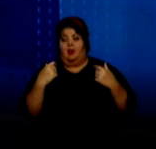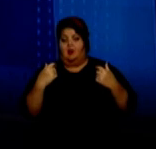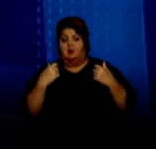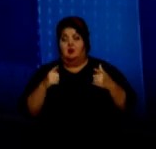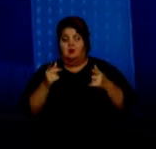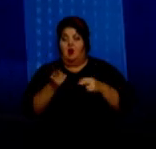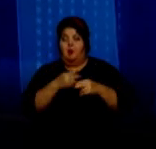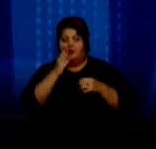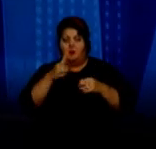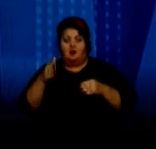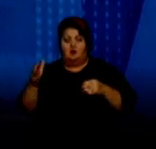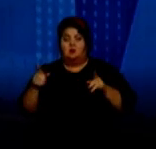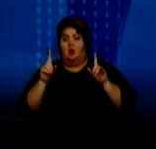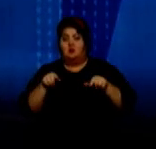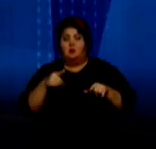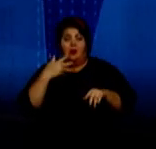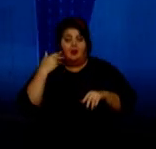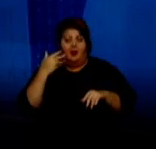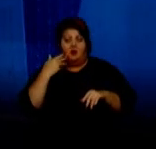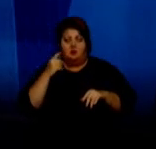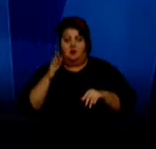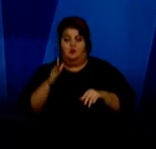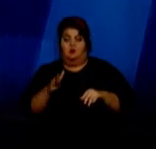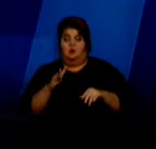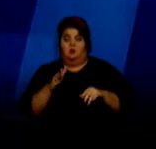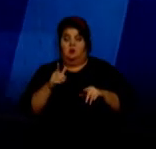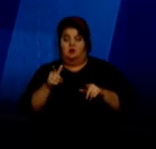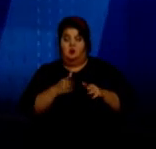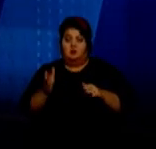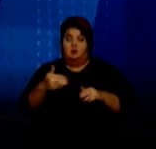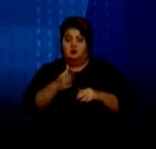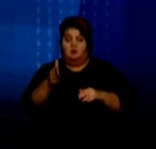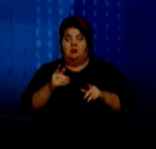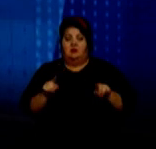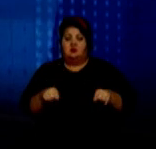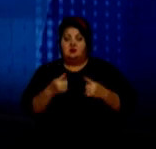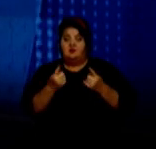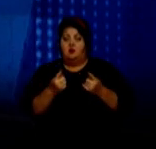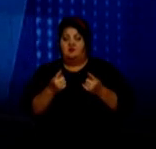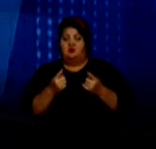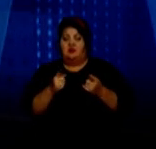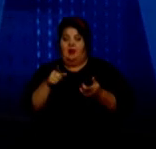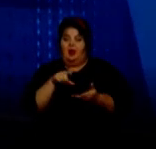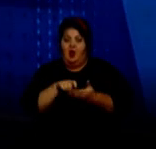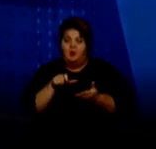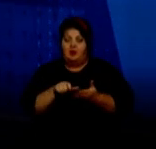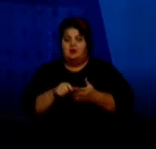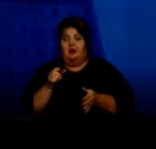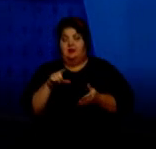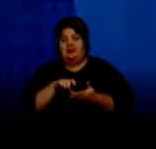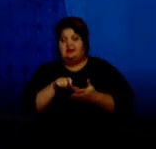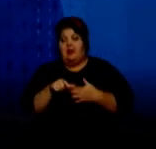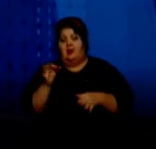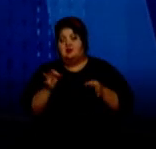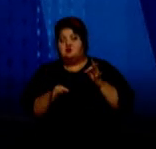без перегородок. Тому ми можемо легкими конструкціями вже там маневрувати і створювати ті кабінети і зали суда, які